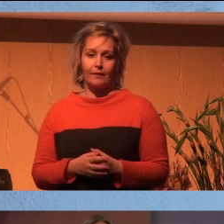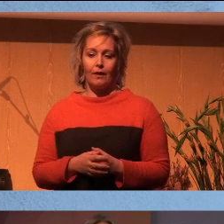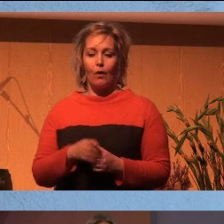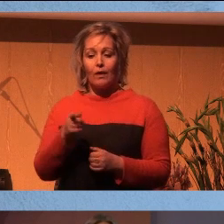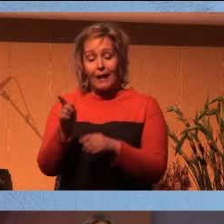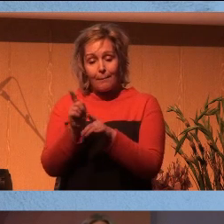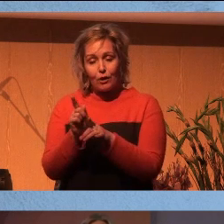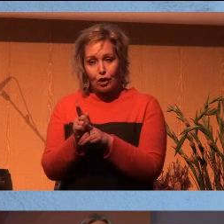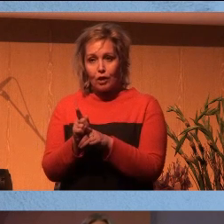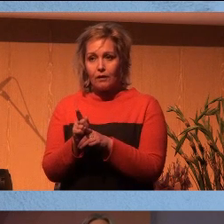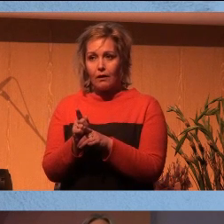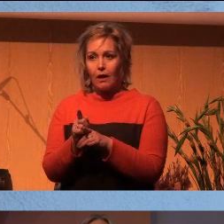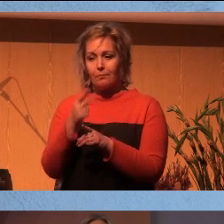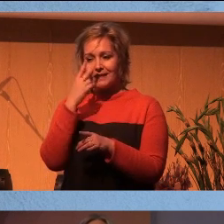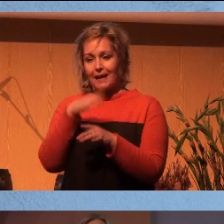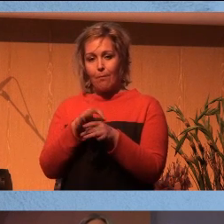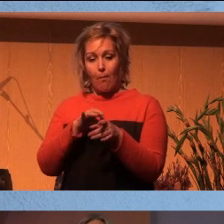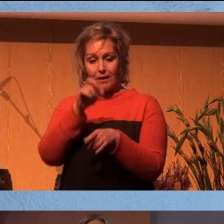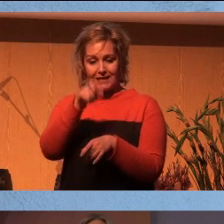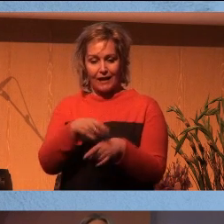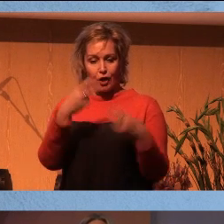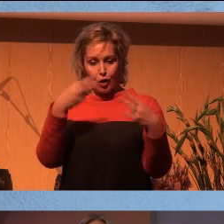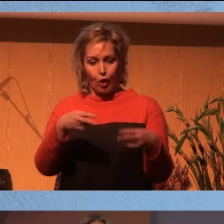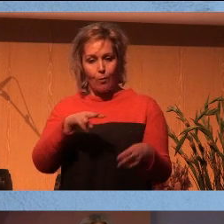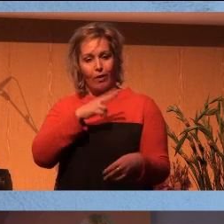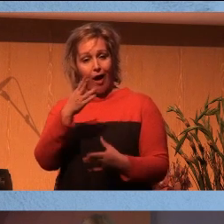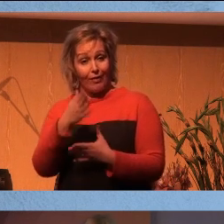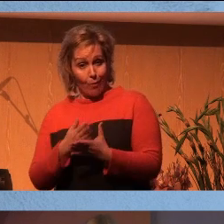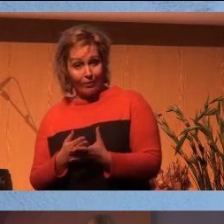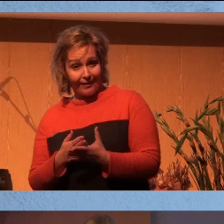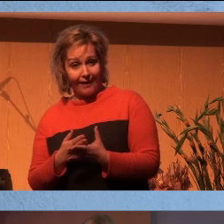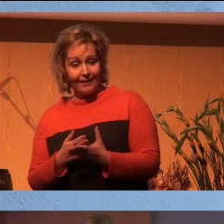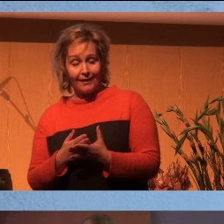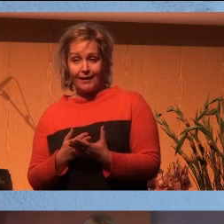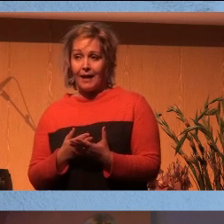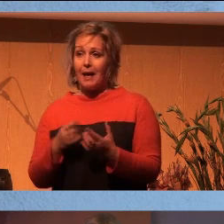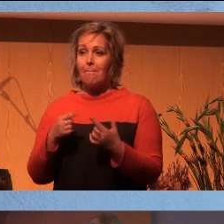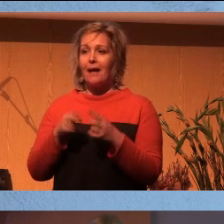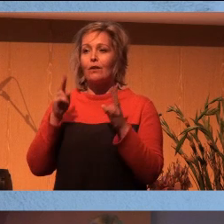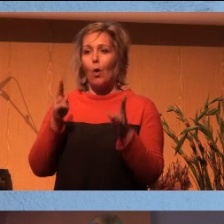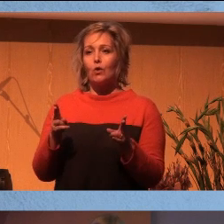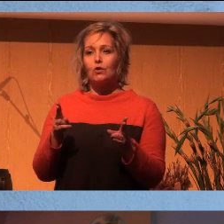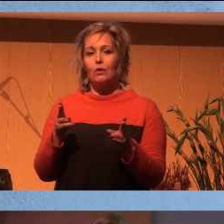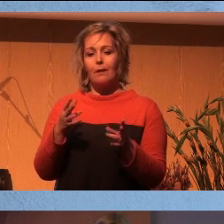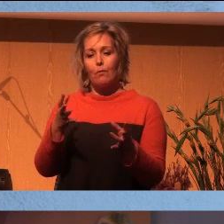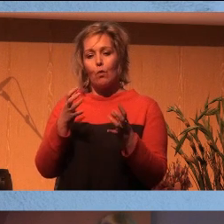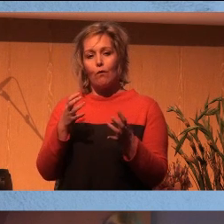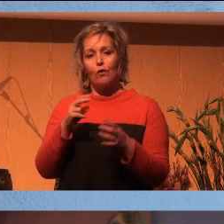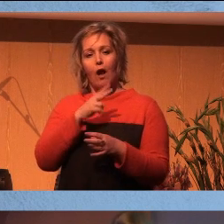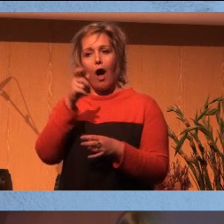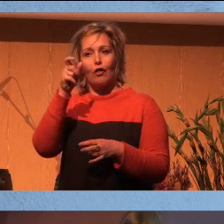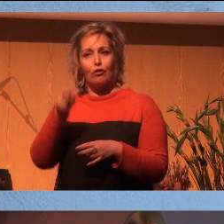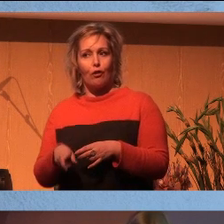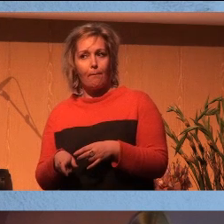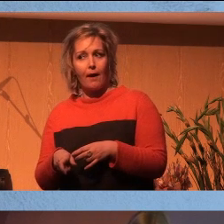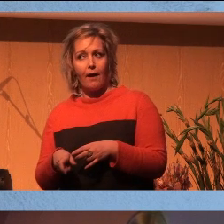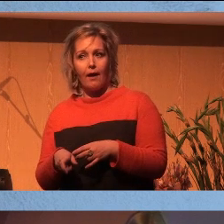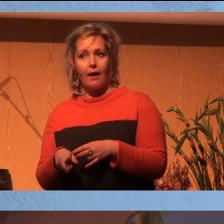Så det betyr at man ser på pasientens rolle på en litt annen måte, men også at det behov for en litt annen type